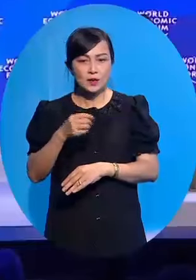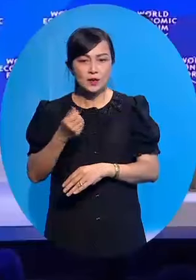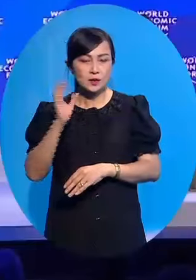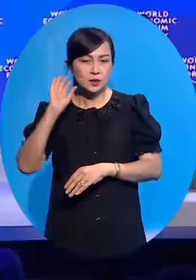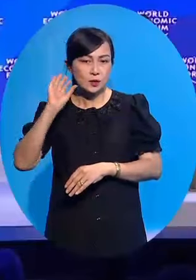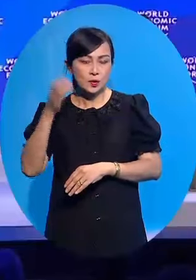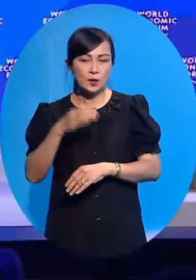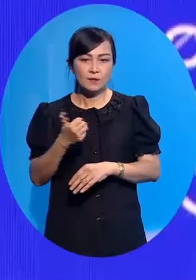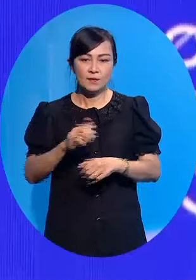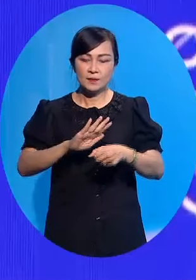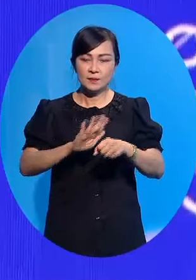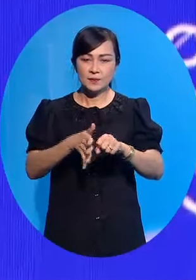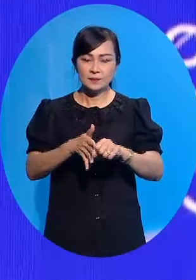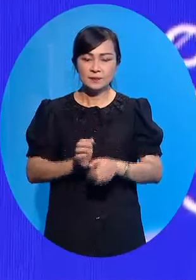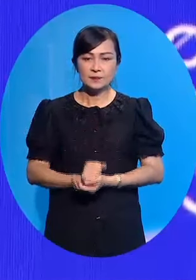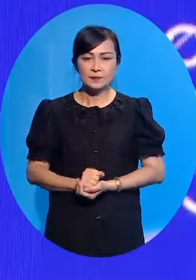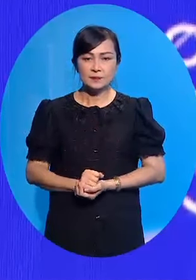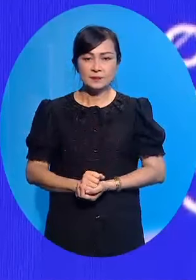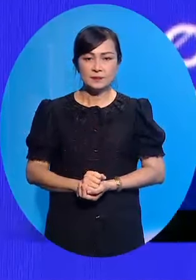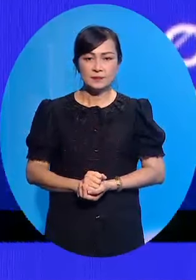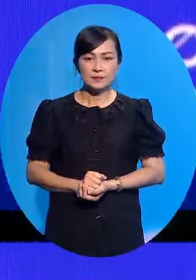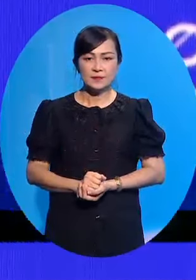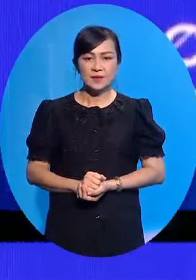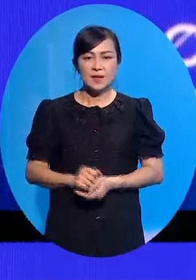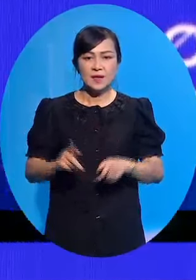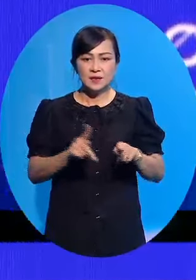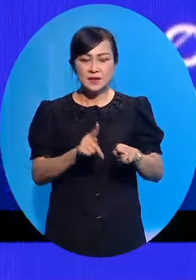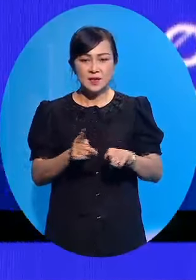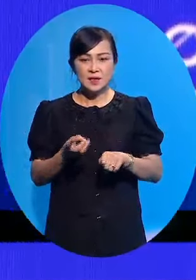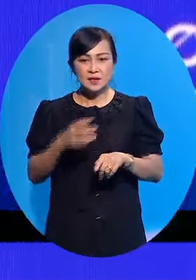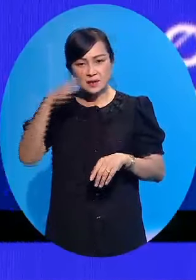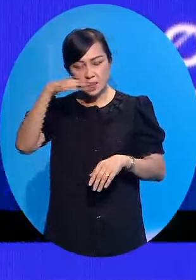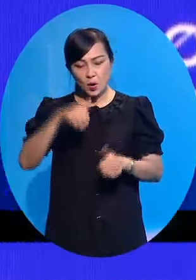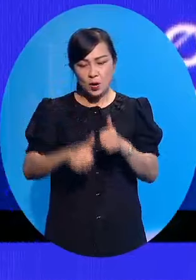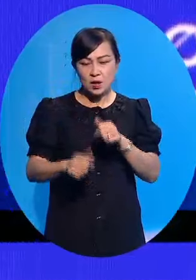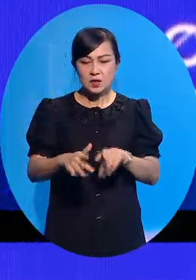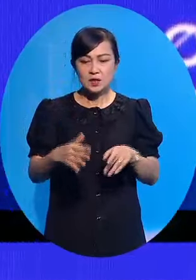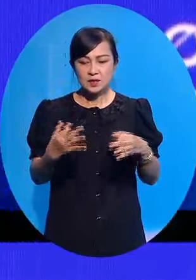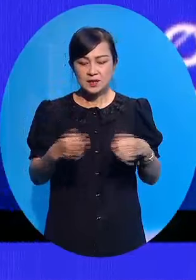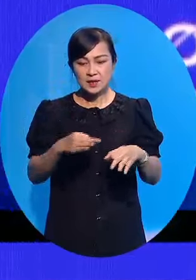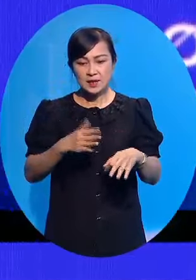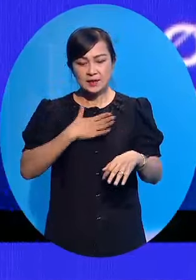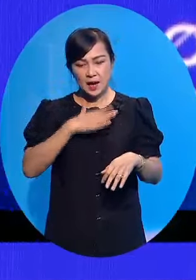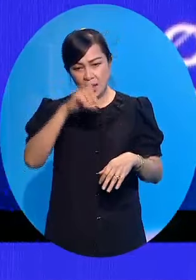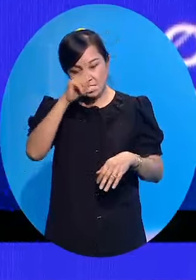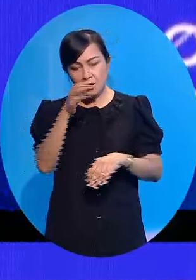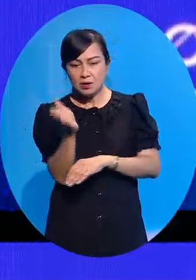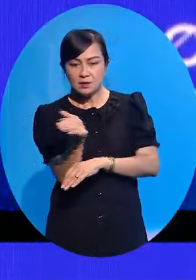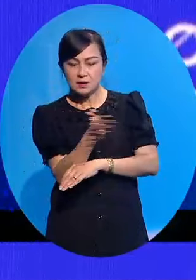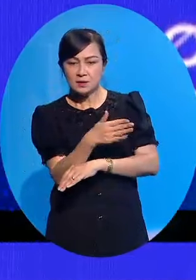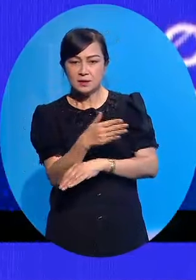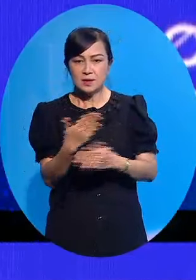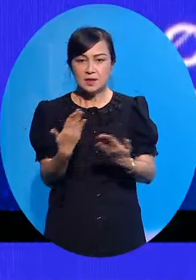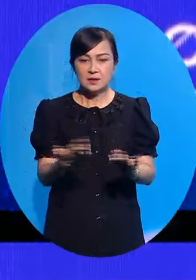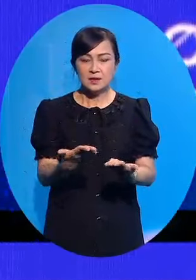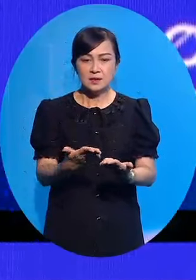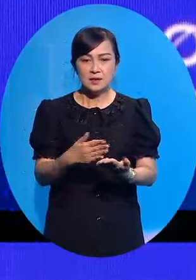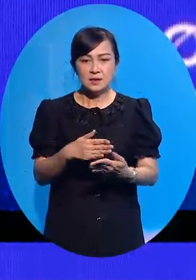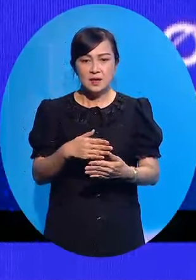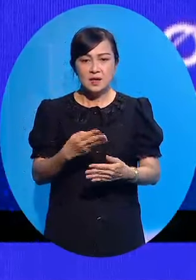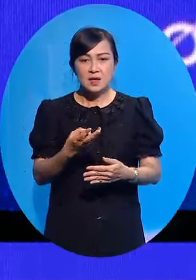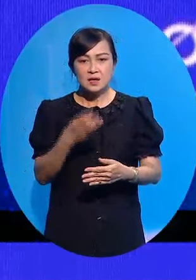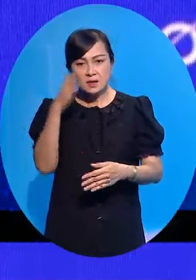và đại dịch COVID-19. Tình hình kinh tế ít tiêu cực hơn những gì mà chúng ta lo ngại vài tháng trước, nhưng đỡ tệ hơn